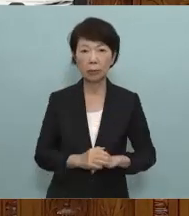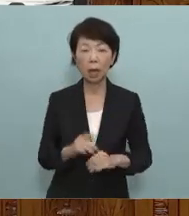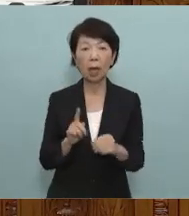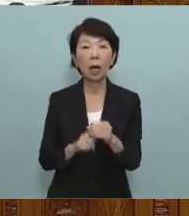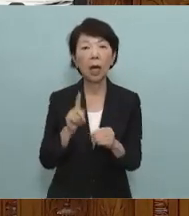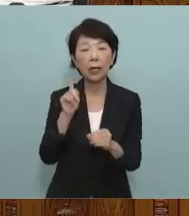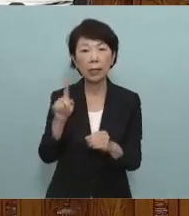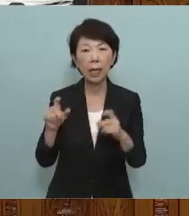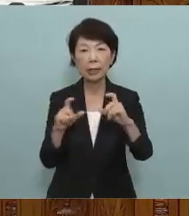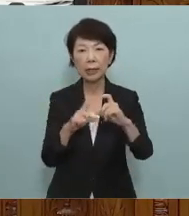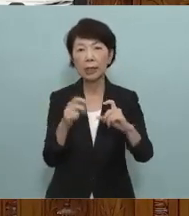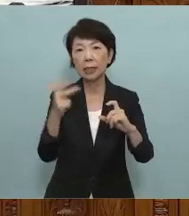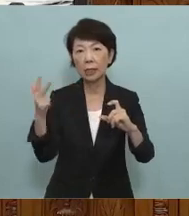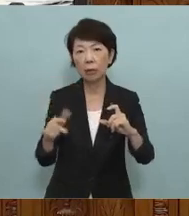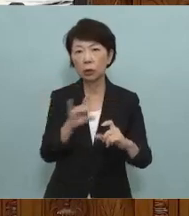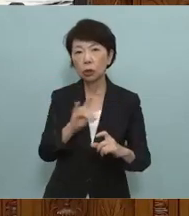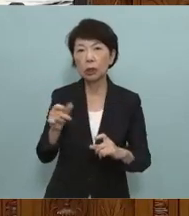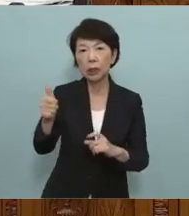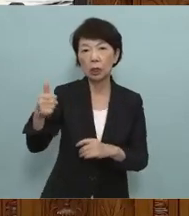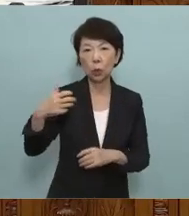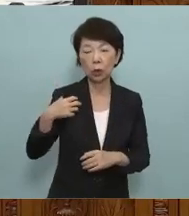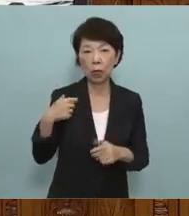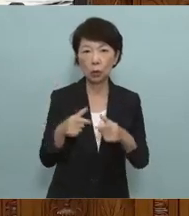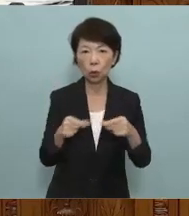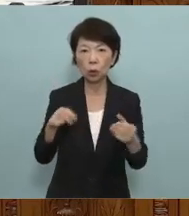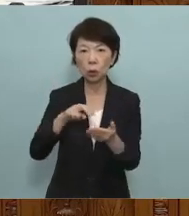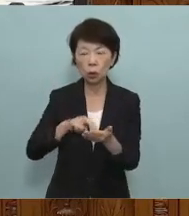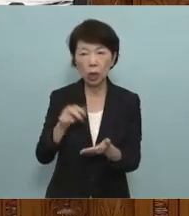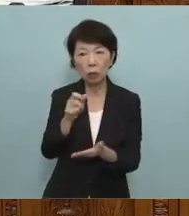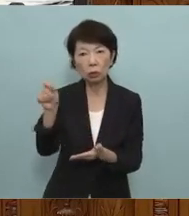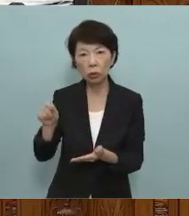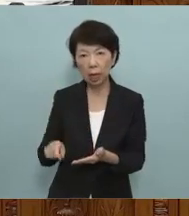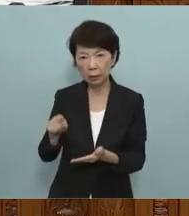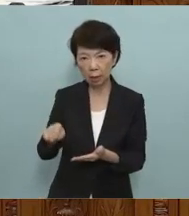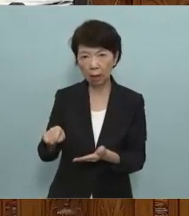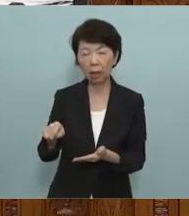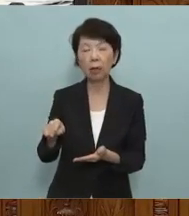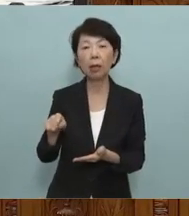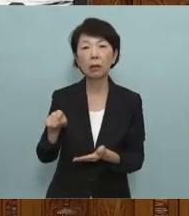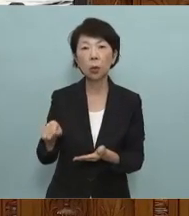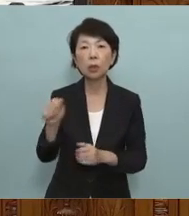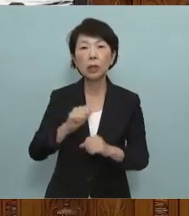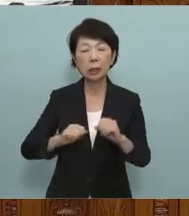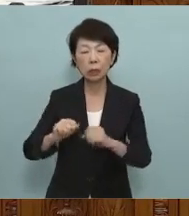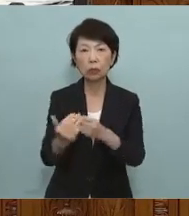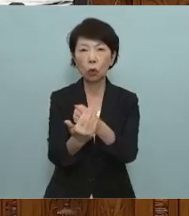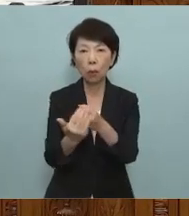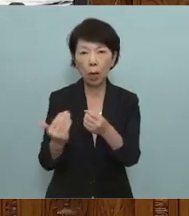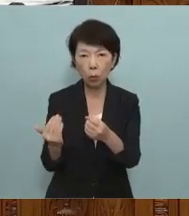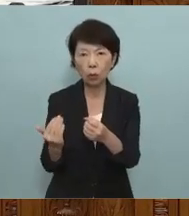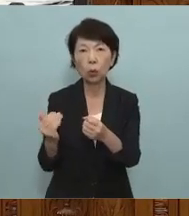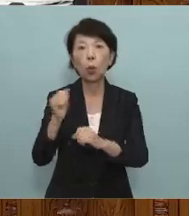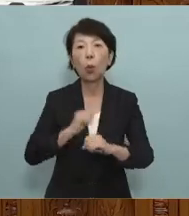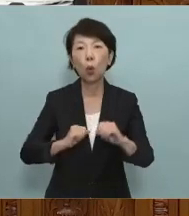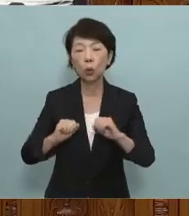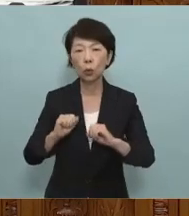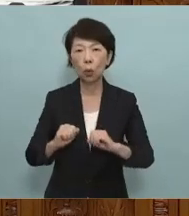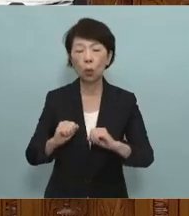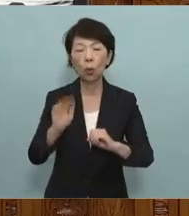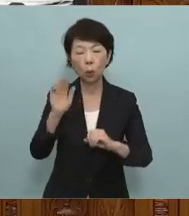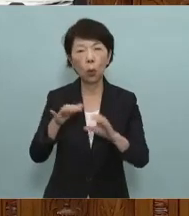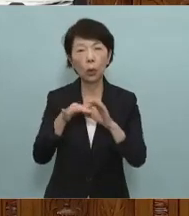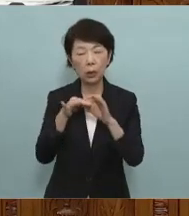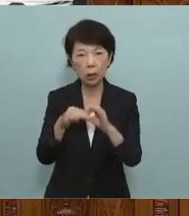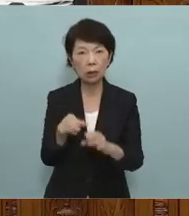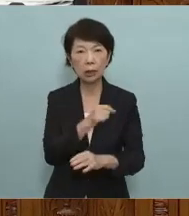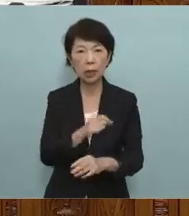の G7 議長国として、ウクライナの確固たる自由を守り抜く行動を引き続き